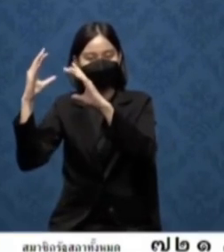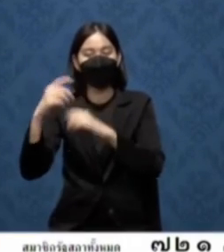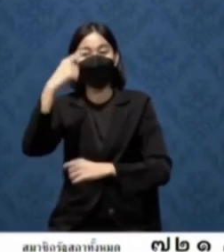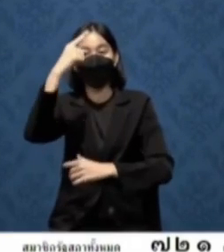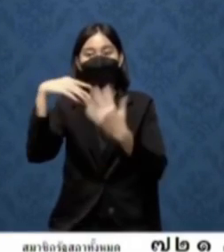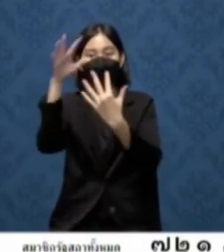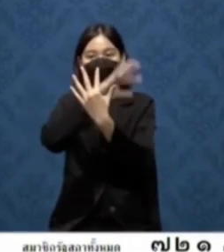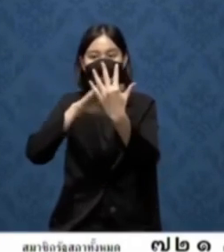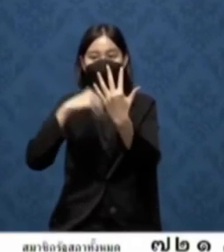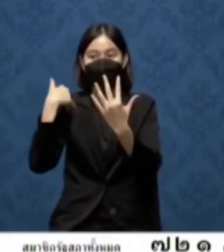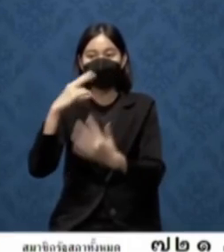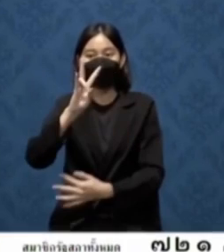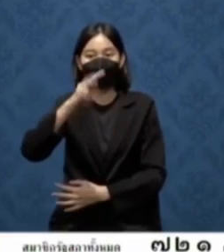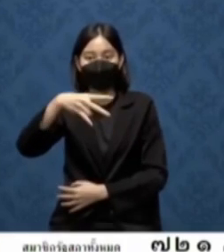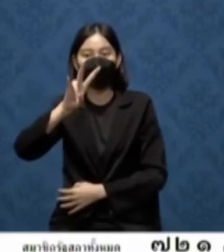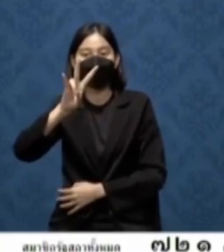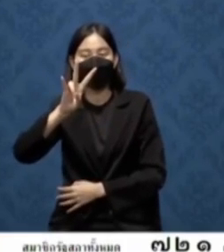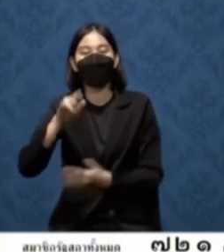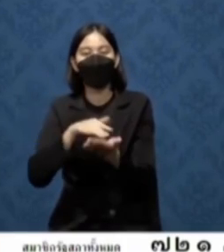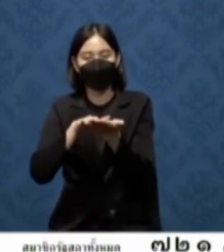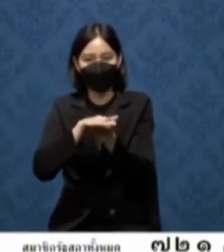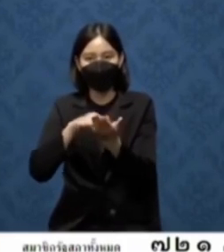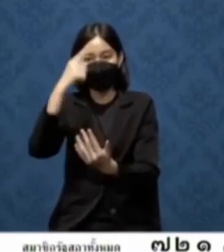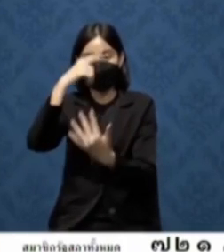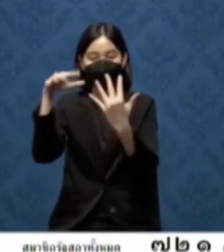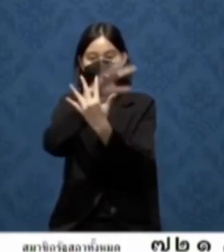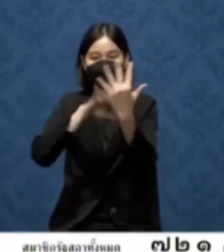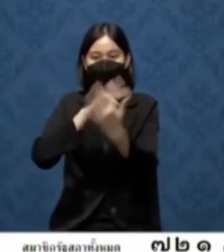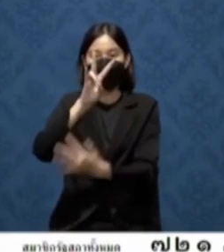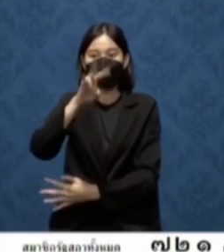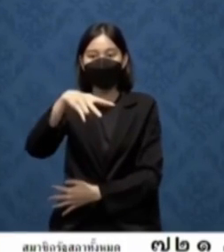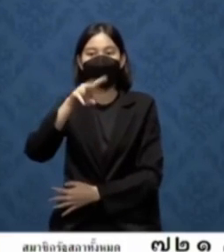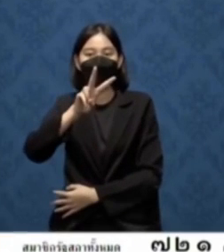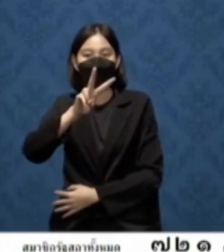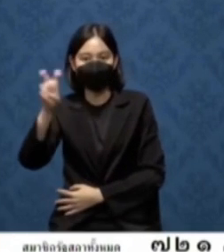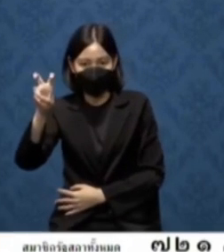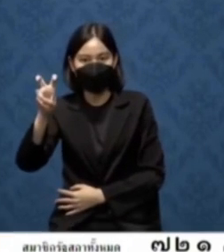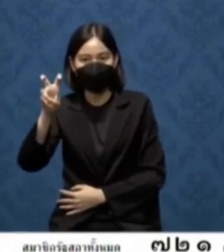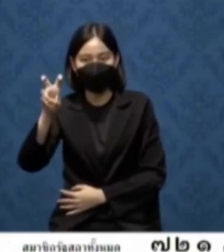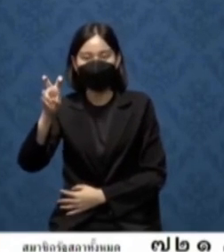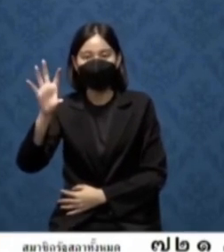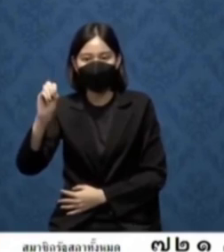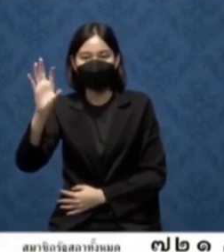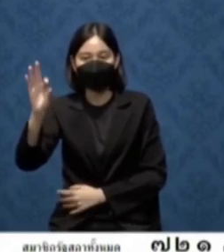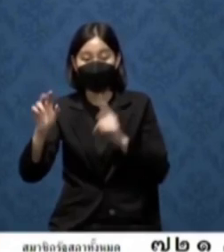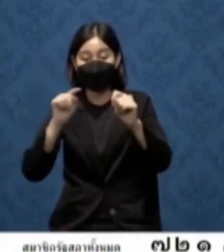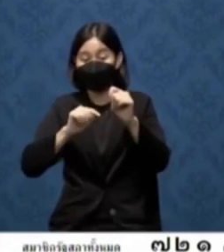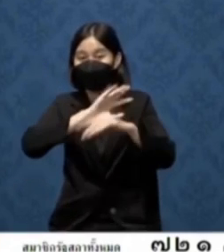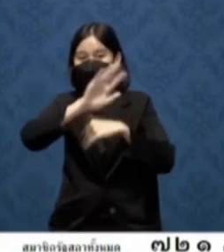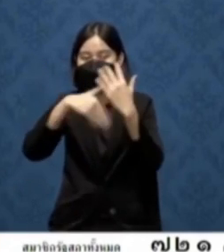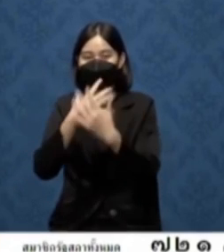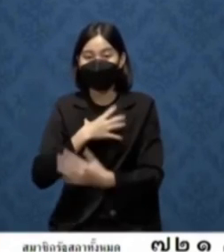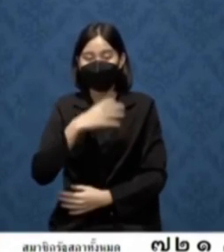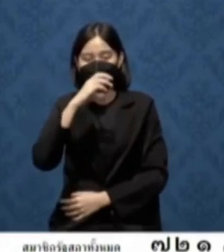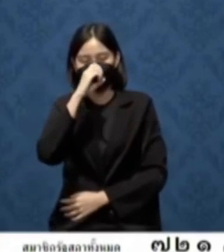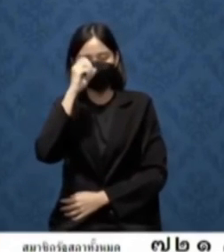ยมี 7,700 มีขอโทษครับประเทศไทยมี 7,255 ตำบลลองจินตนาการตามผม